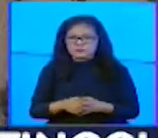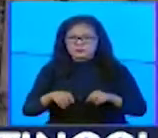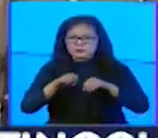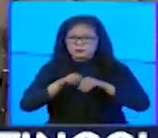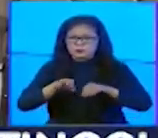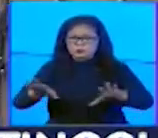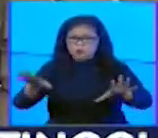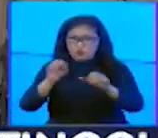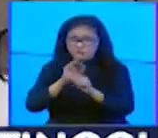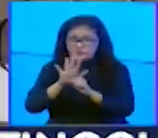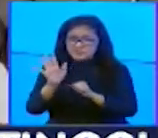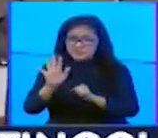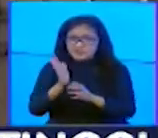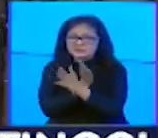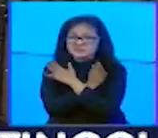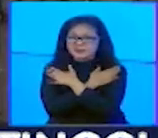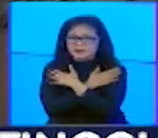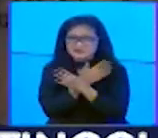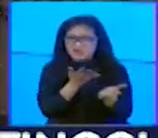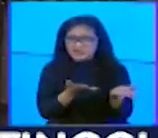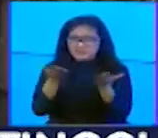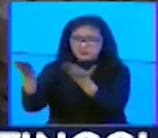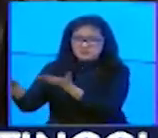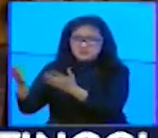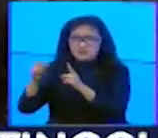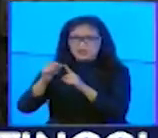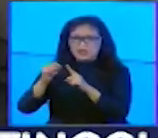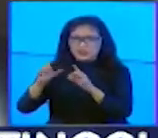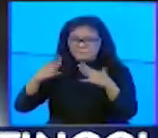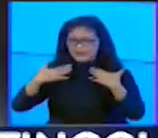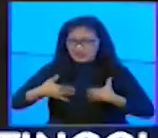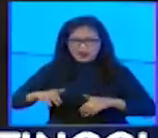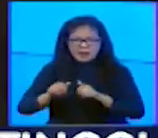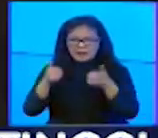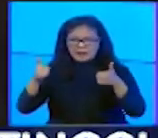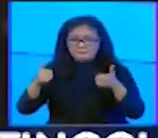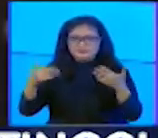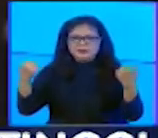COVID-19, jasad lansia dievakuasi dengan protokol COVID-19.